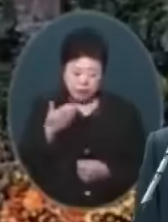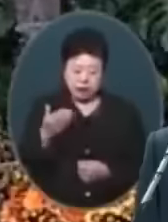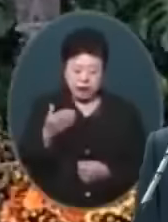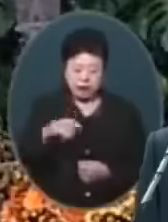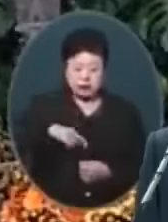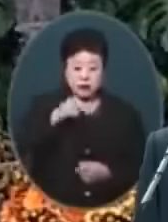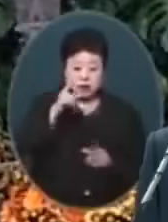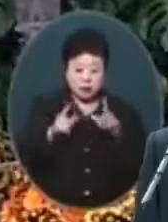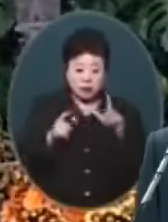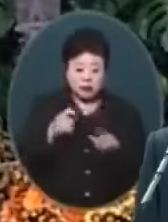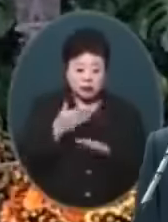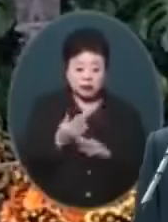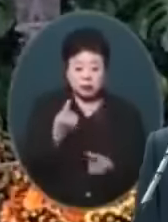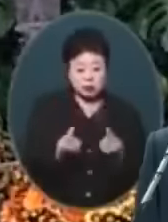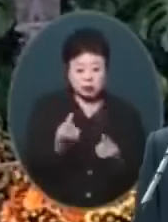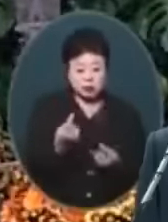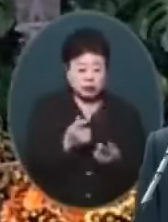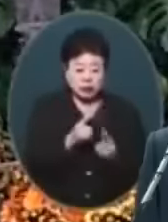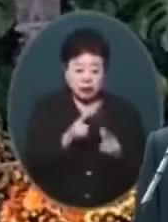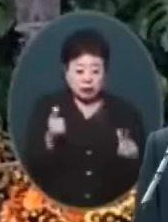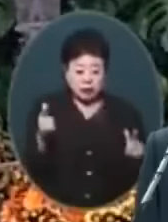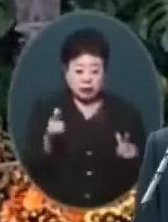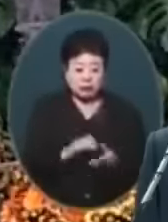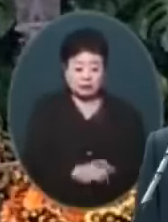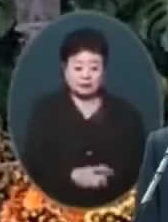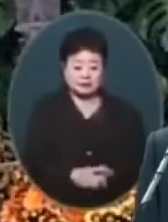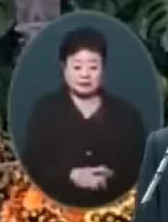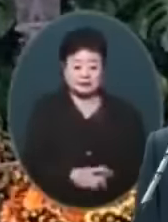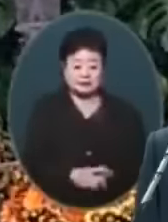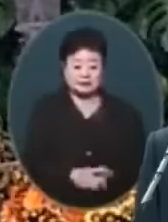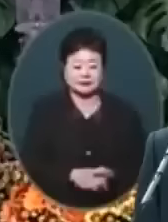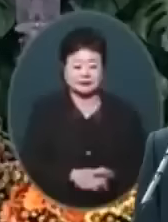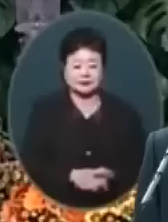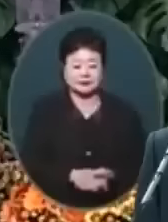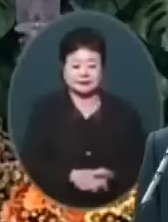자화상을 남과 비교하지 않으면 안 됩니다.